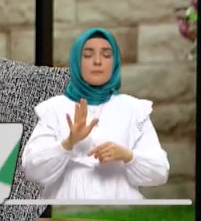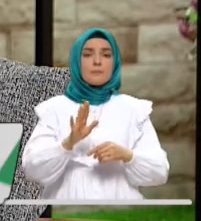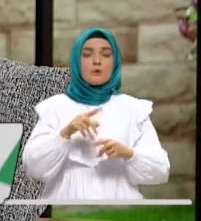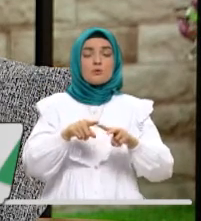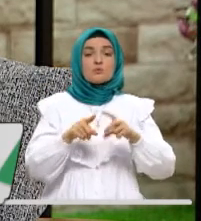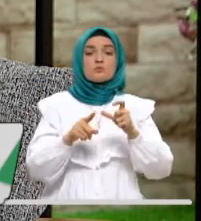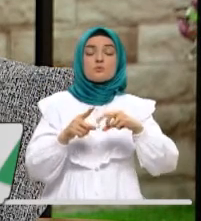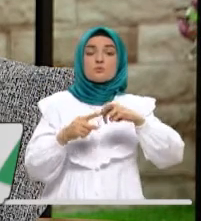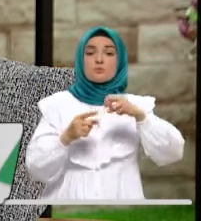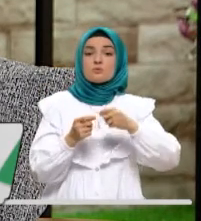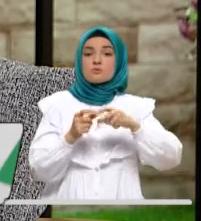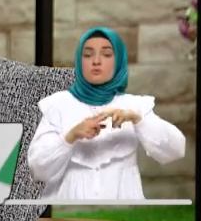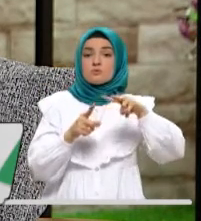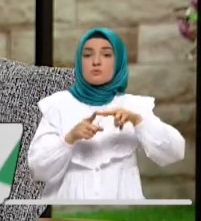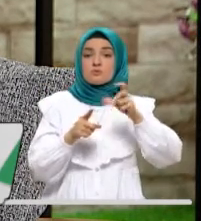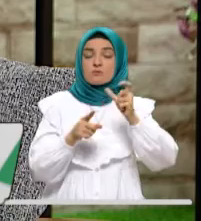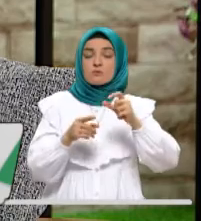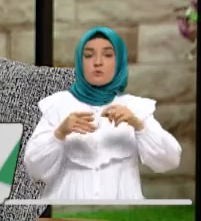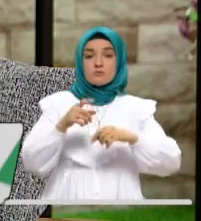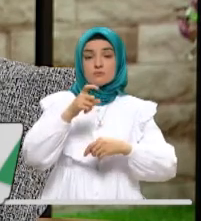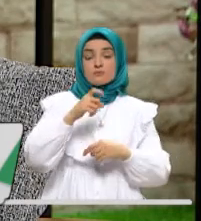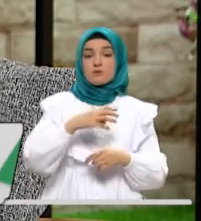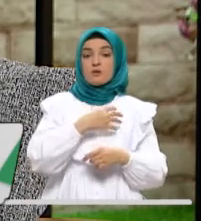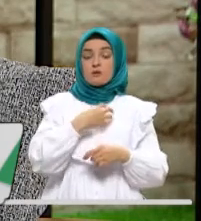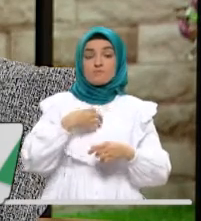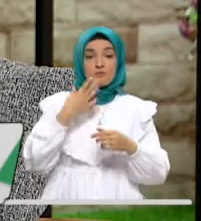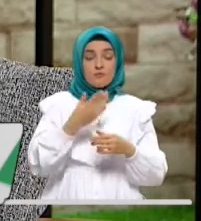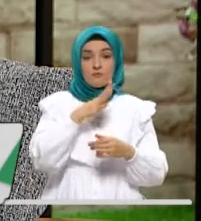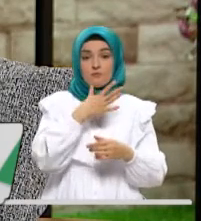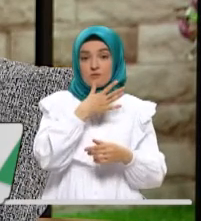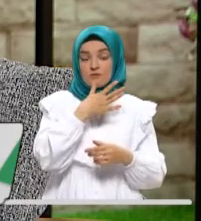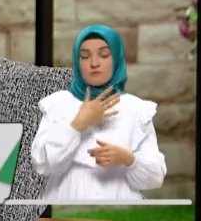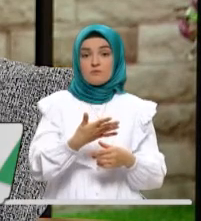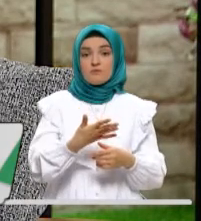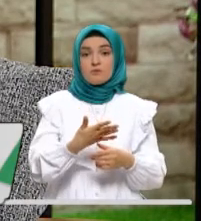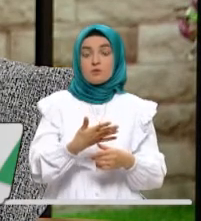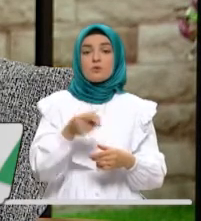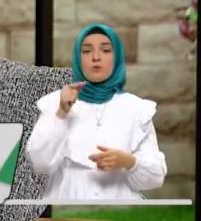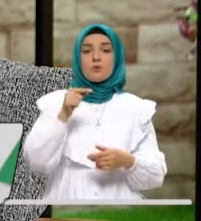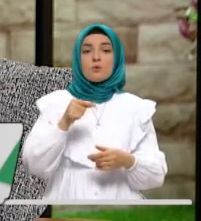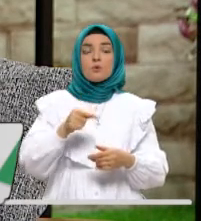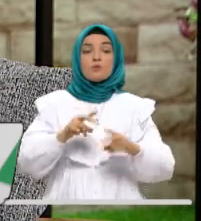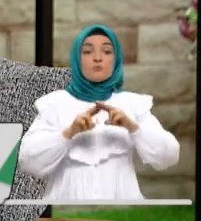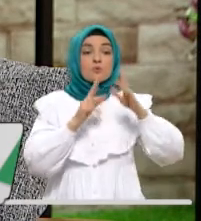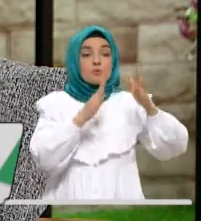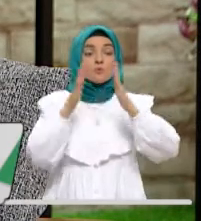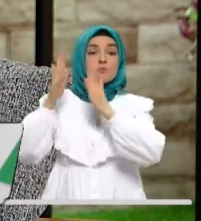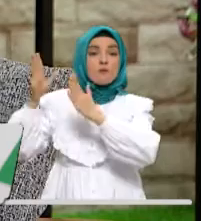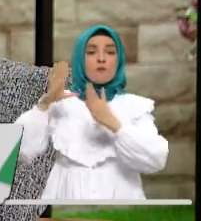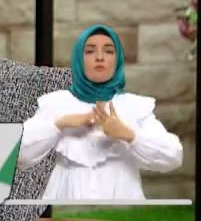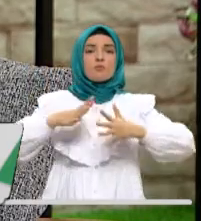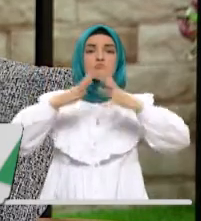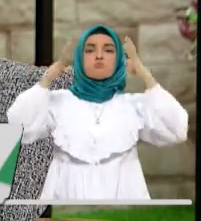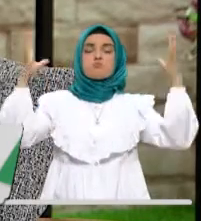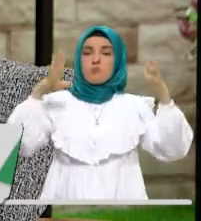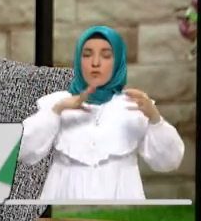Sultan İstanbul'un 3. büyük külliyesini inşa ettiriyor. Ve İstanbul'daki en büyük kütüphane o külliyedeki kütüphane. Ve annesi